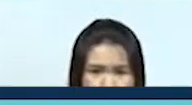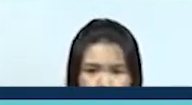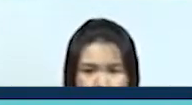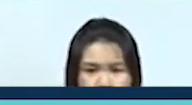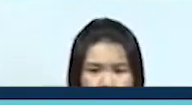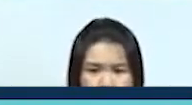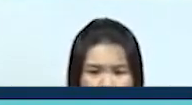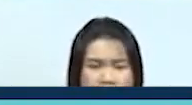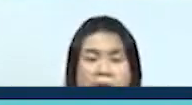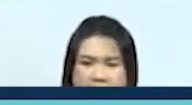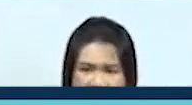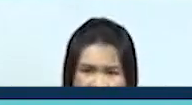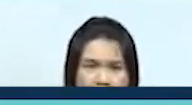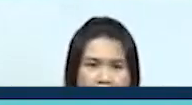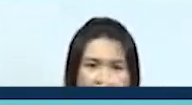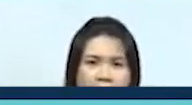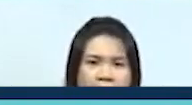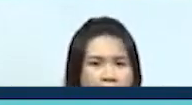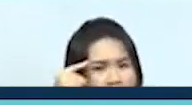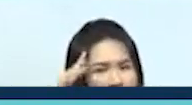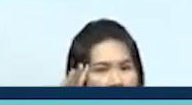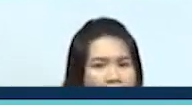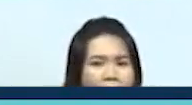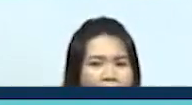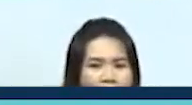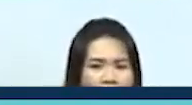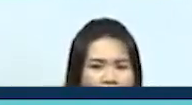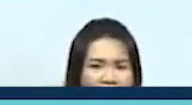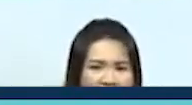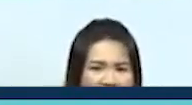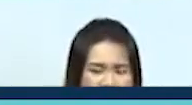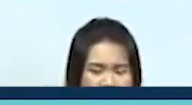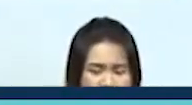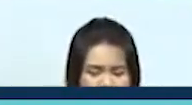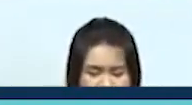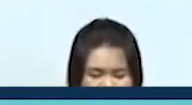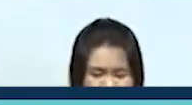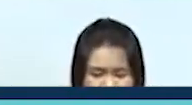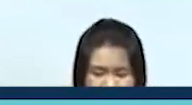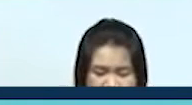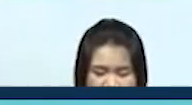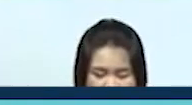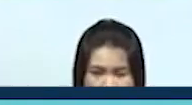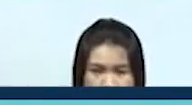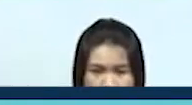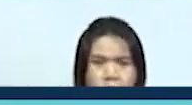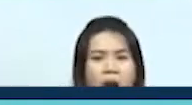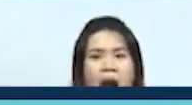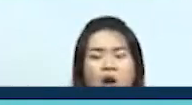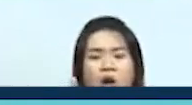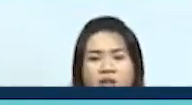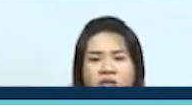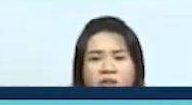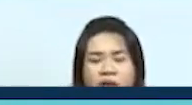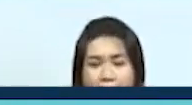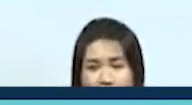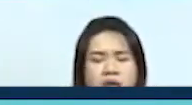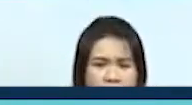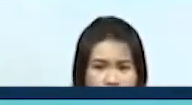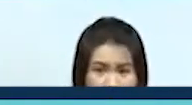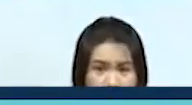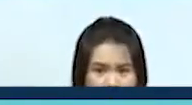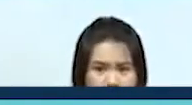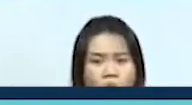ของตนโดยนายวิชัยชัยมงคลเลขาธิการปปส.กล่าวว่าโครงการนี้เป็นครั้งแรกที่ได้ริเริ่มในการนำเยาว